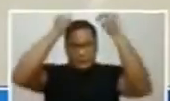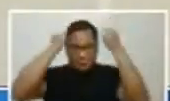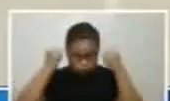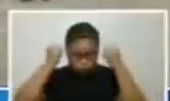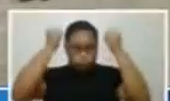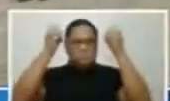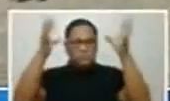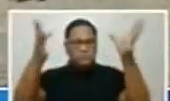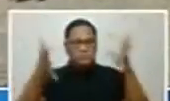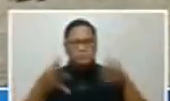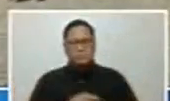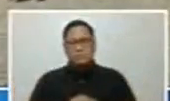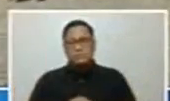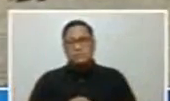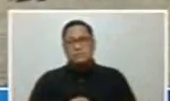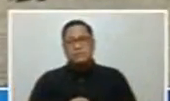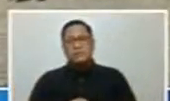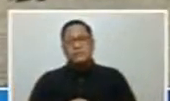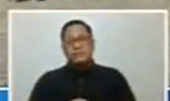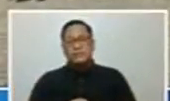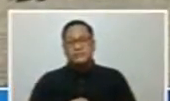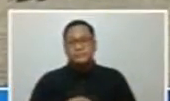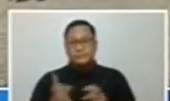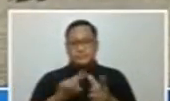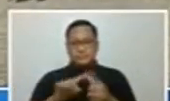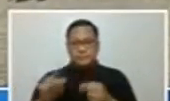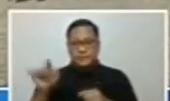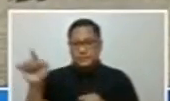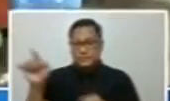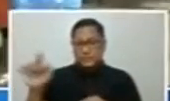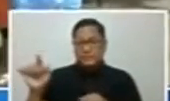sa ngayon ay meron doon tinatawag natin na